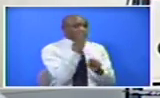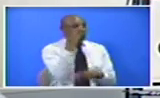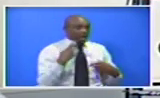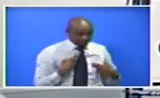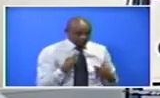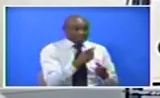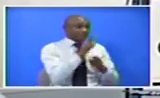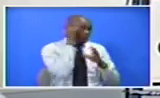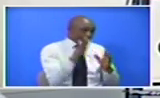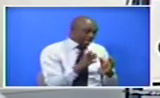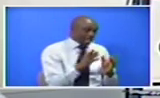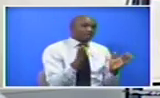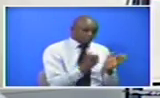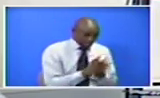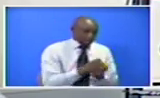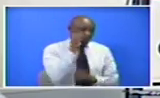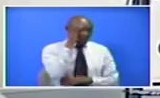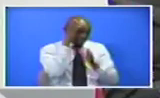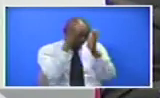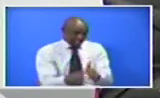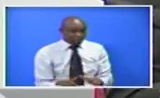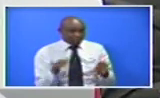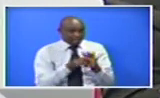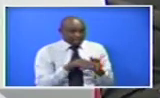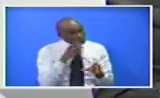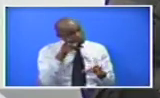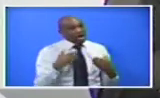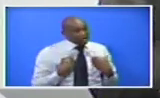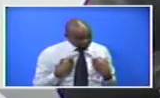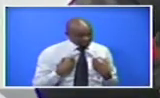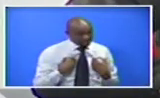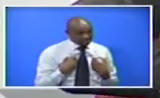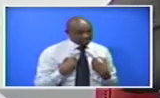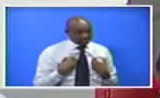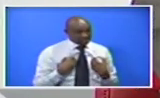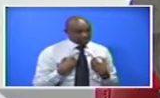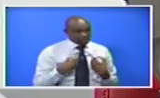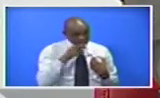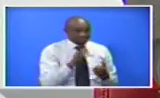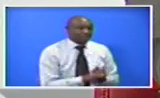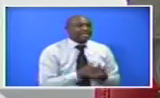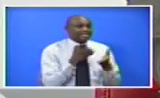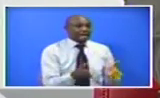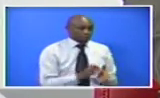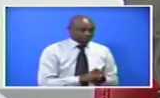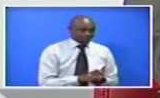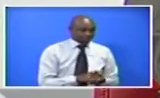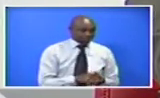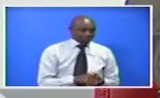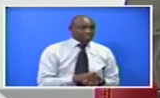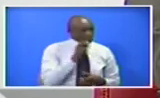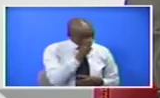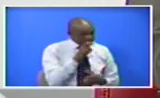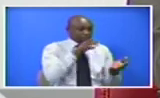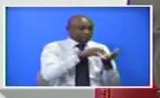ni wakili na bado wewe ni mwana ODM. Kabisa. Manake umeniambia tiketi unayo tayari ya kule Kilgoris. Tukiangalia hizi nyadhifa